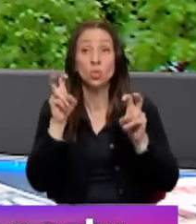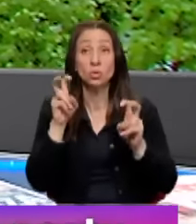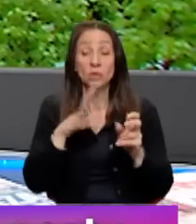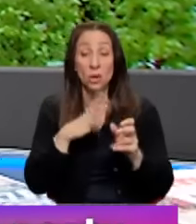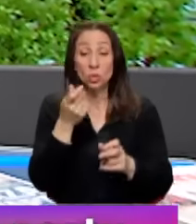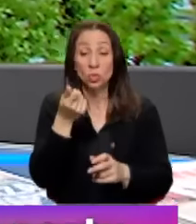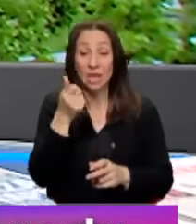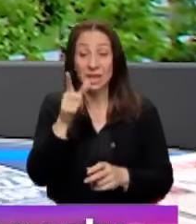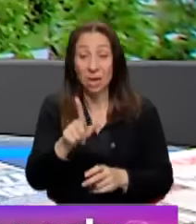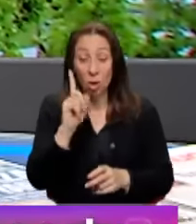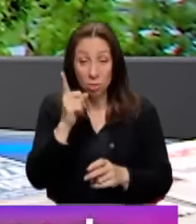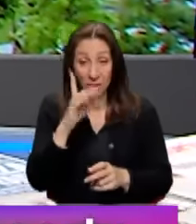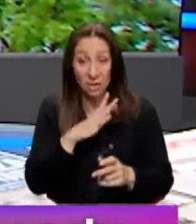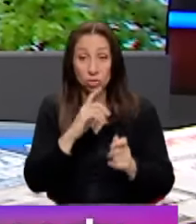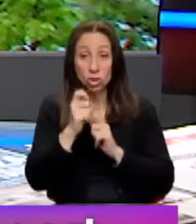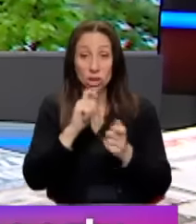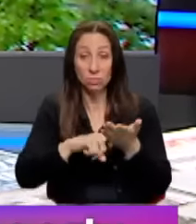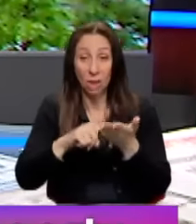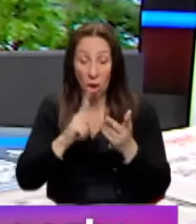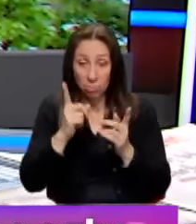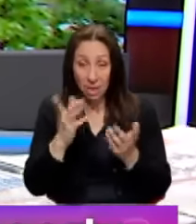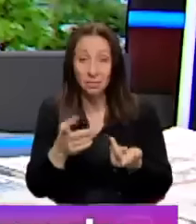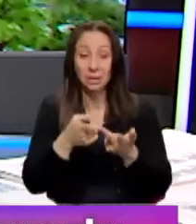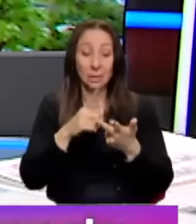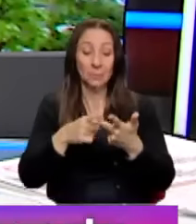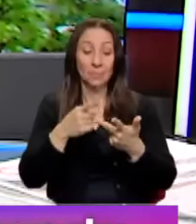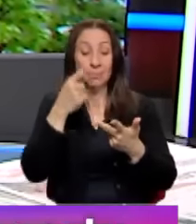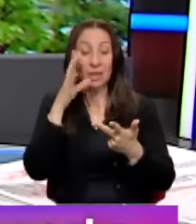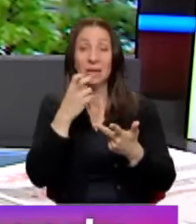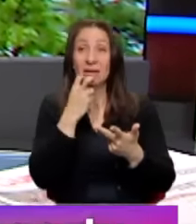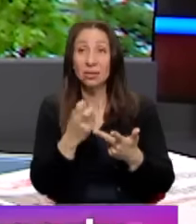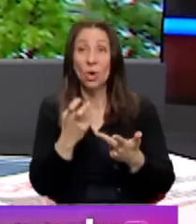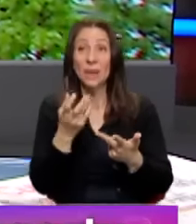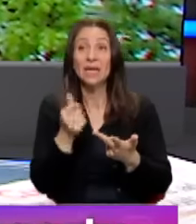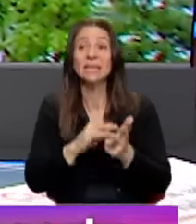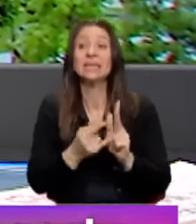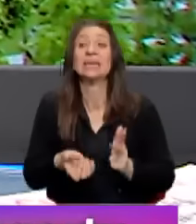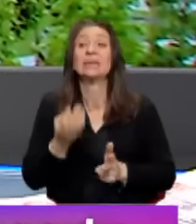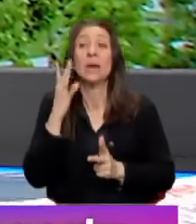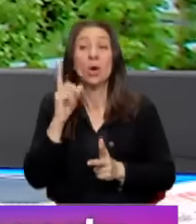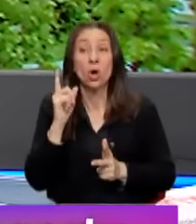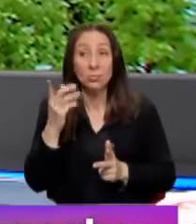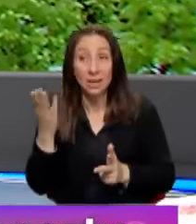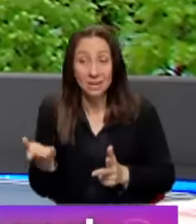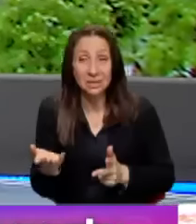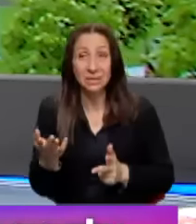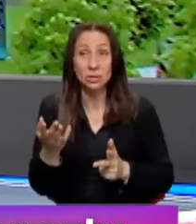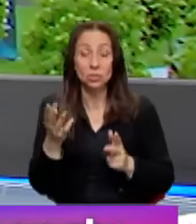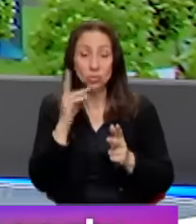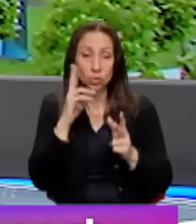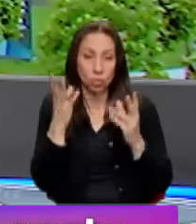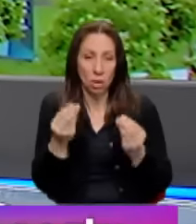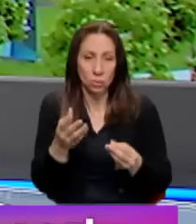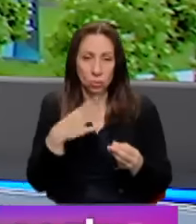var ücretli öğretmen sözleşmeli öğretmen Eee işte belki kadrolu ama geçinemediği söyleyen öğretmenler netice